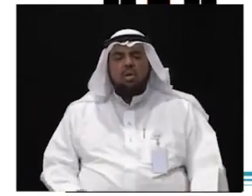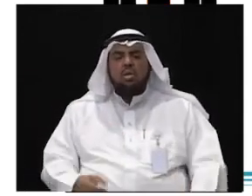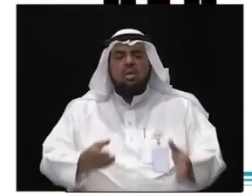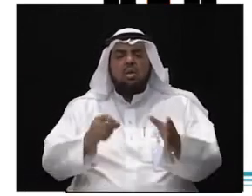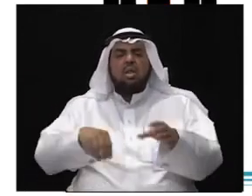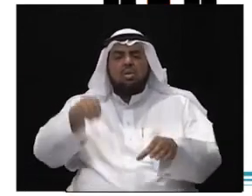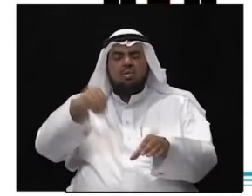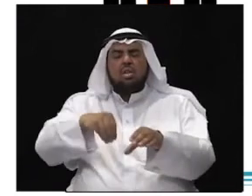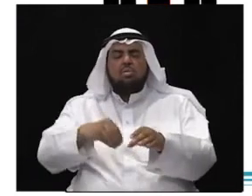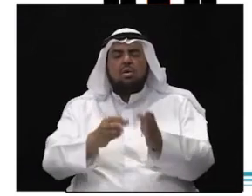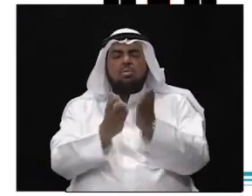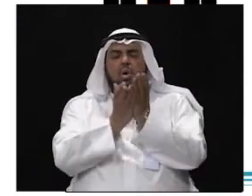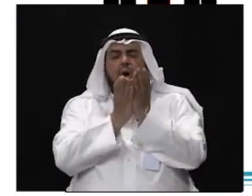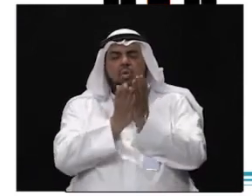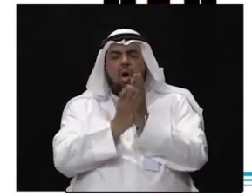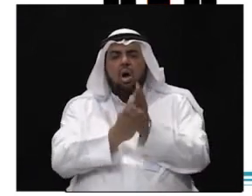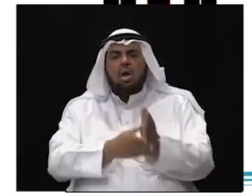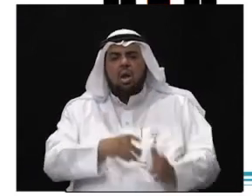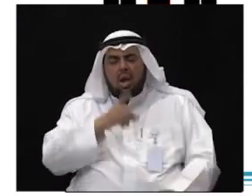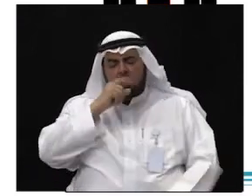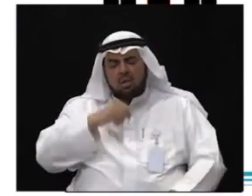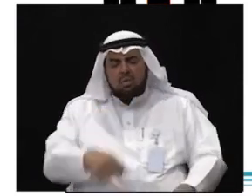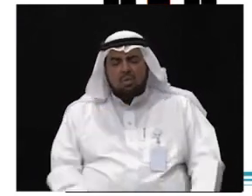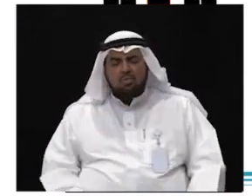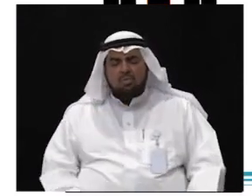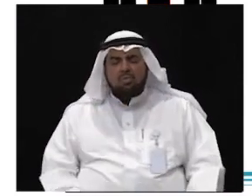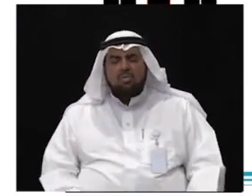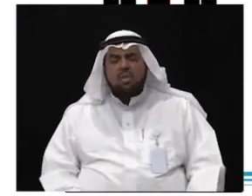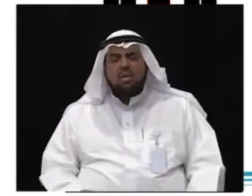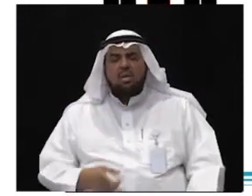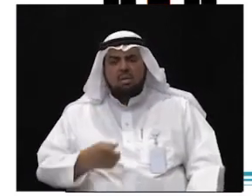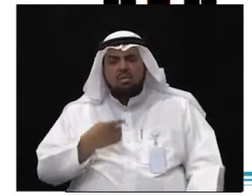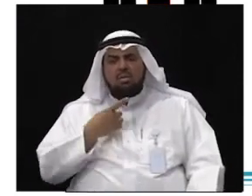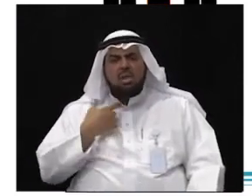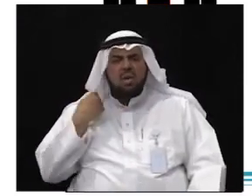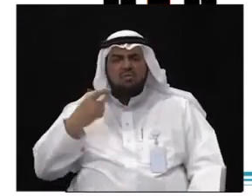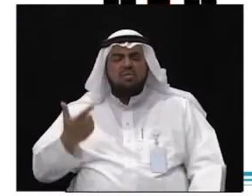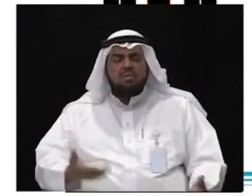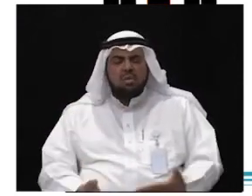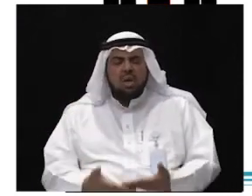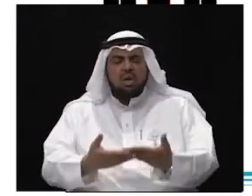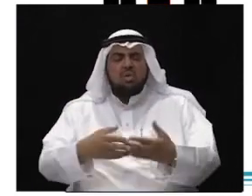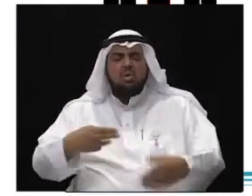المطلوبة. فهل تستطيعون مساعدة عبد العزيز في ذلك؟